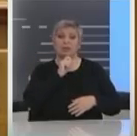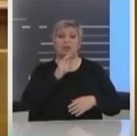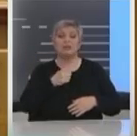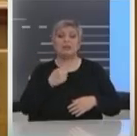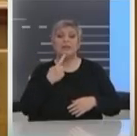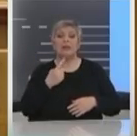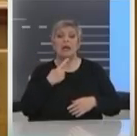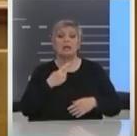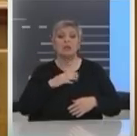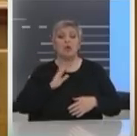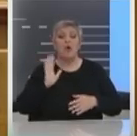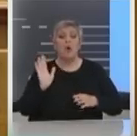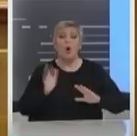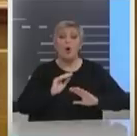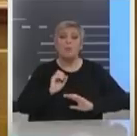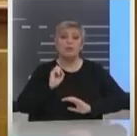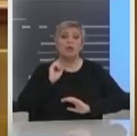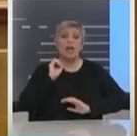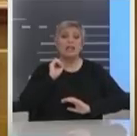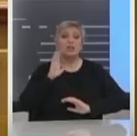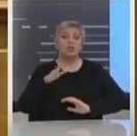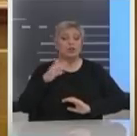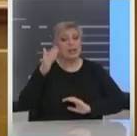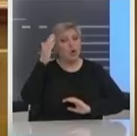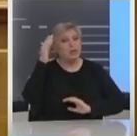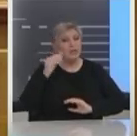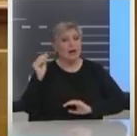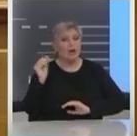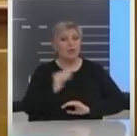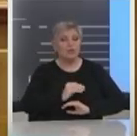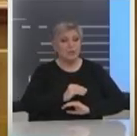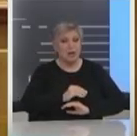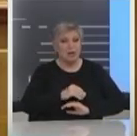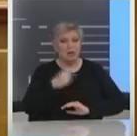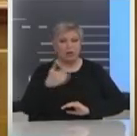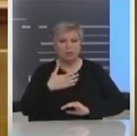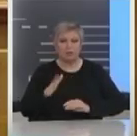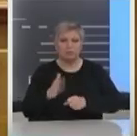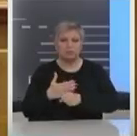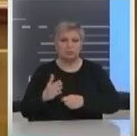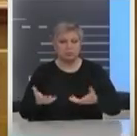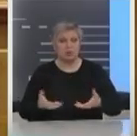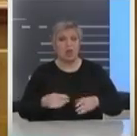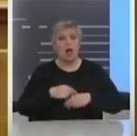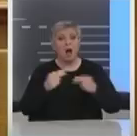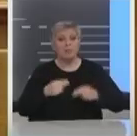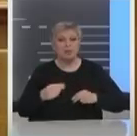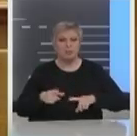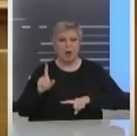απειλούσατε τους επενδυτές και βάζατε φωτιά στο οικονομικό κλίμα, καταστρέφοντας τη διεθνή εικόνα της